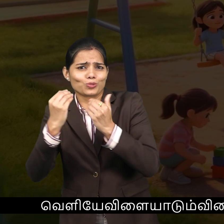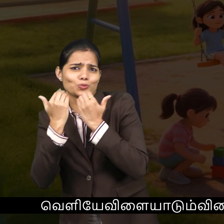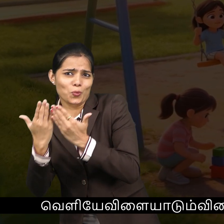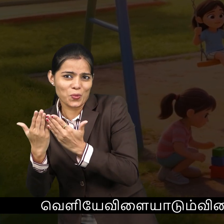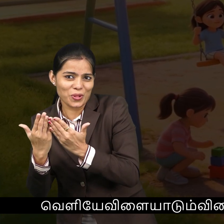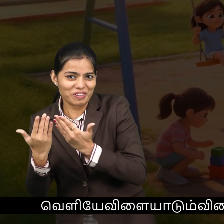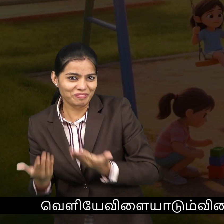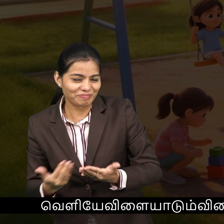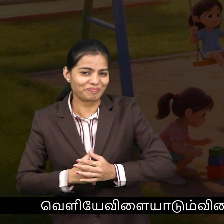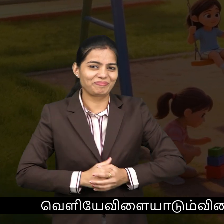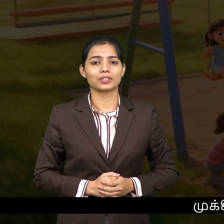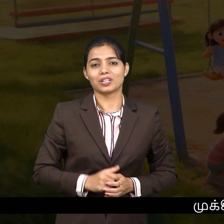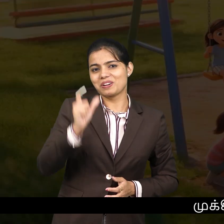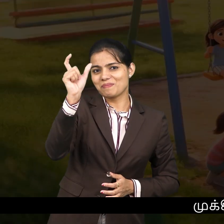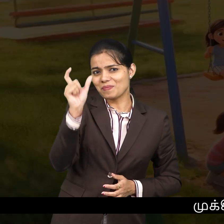பட்டியலிட முடியும்.